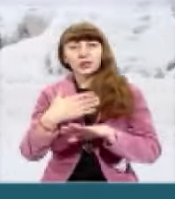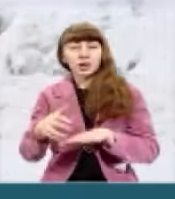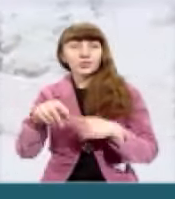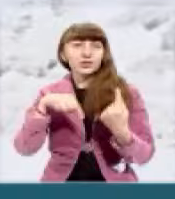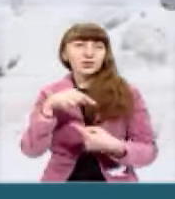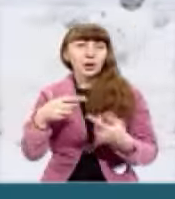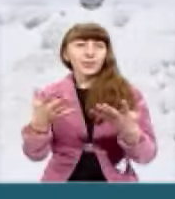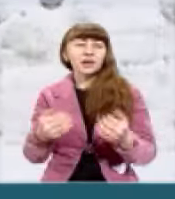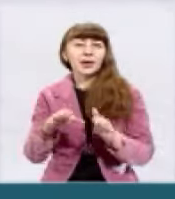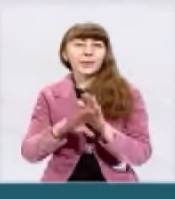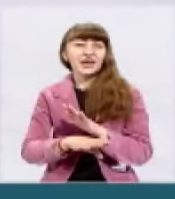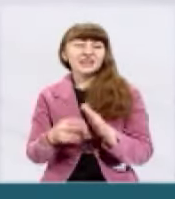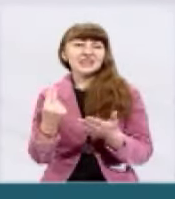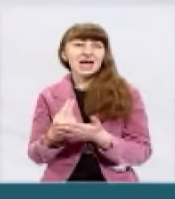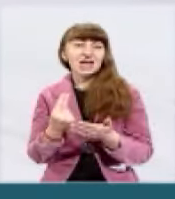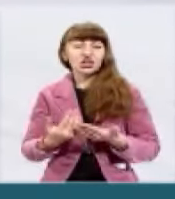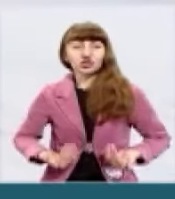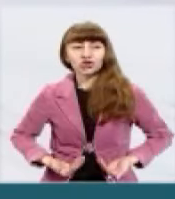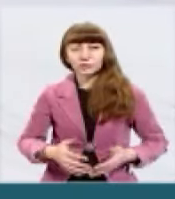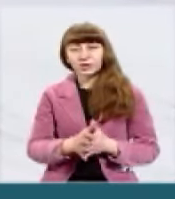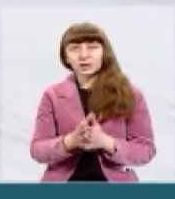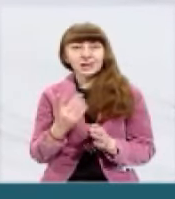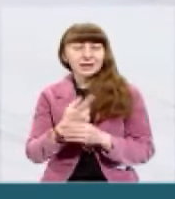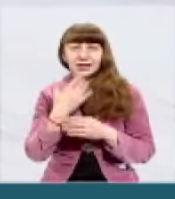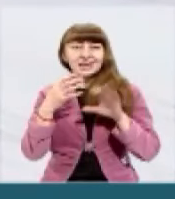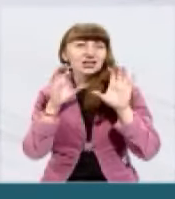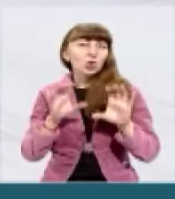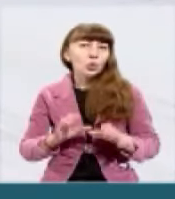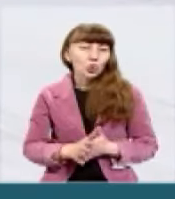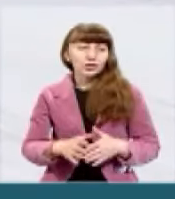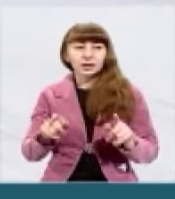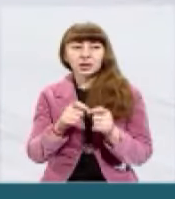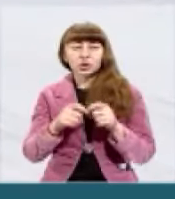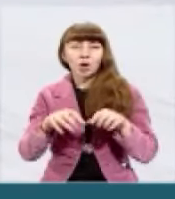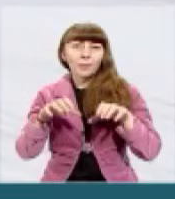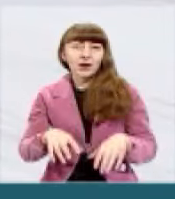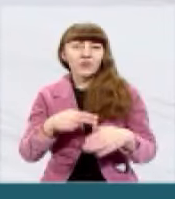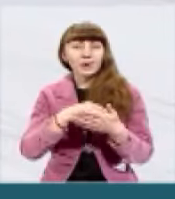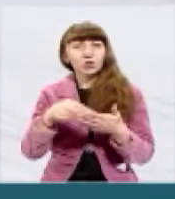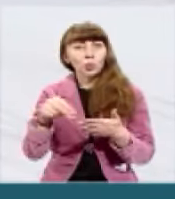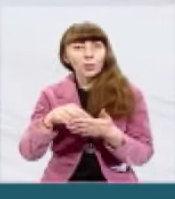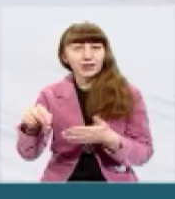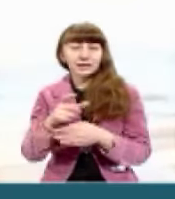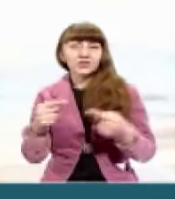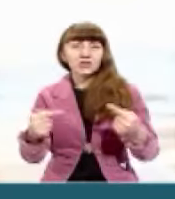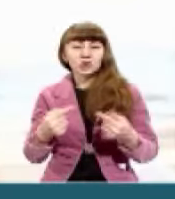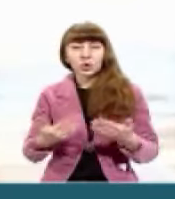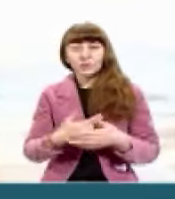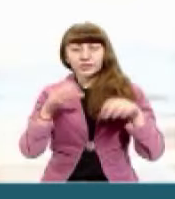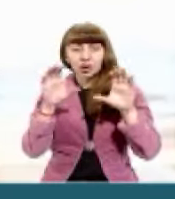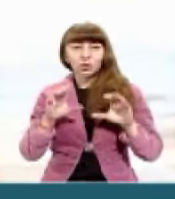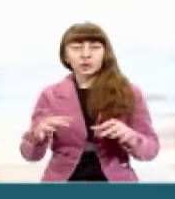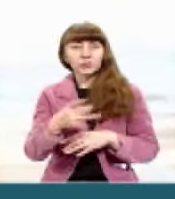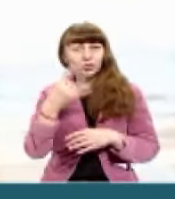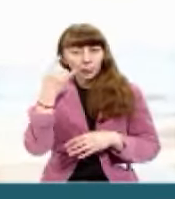предпринимателей в принятии безналичных платежей является неправомерным действием и нарушает права потребителей. Согласно нормам закона